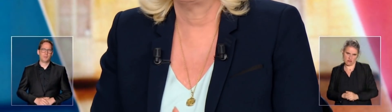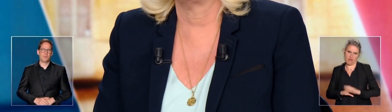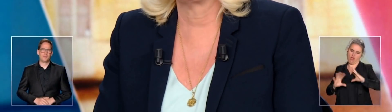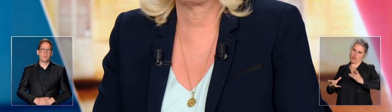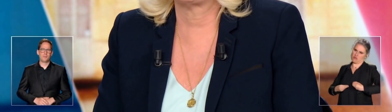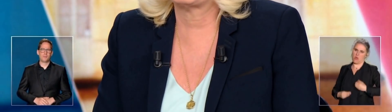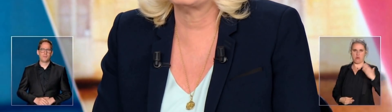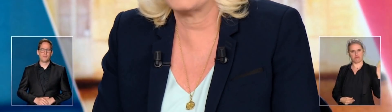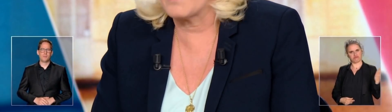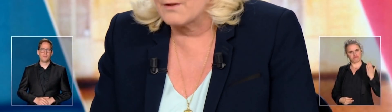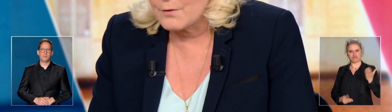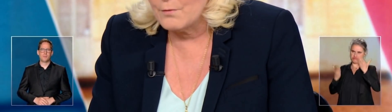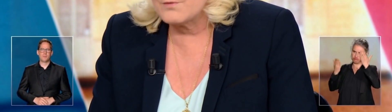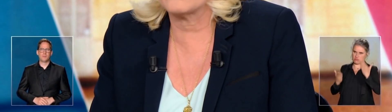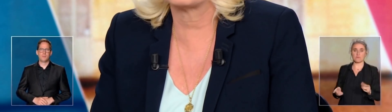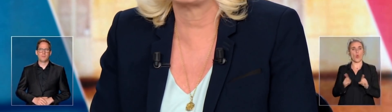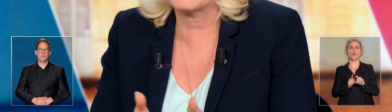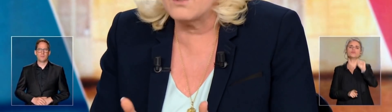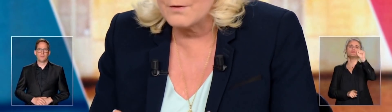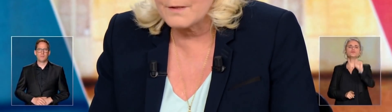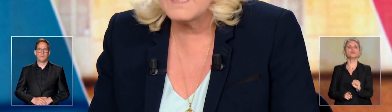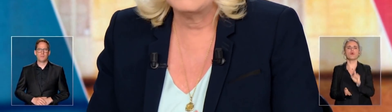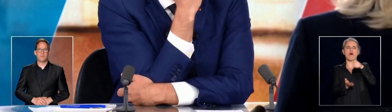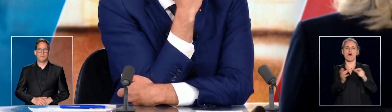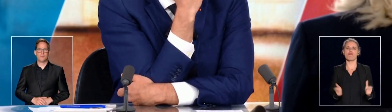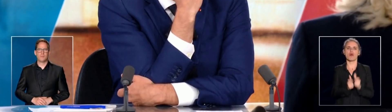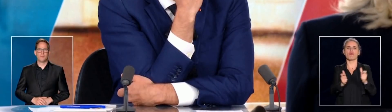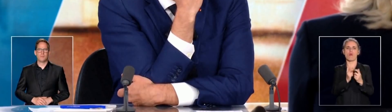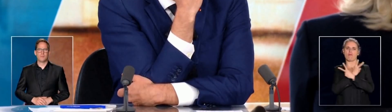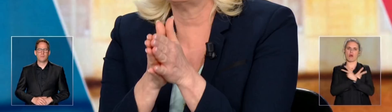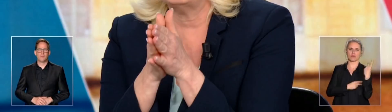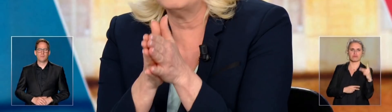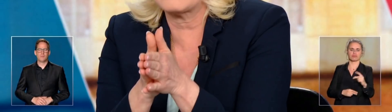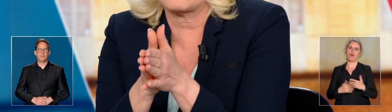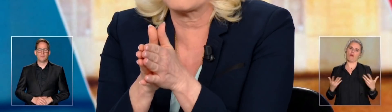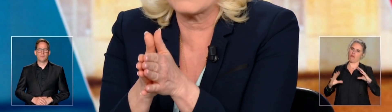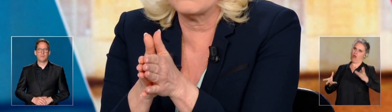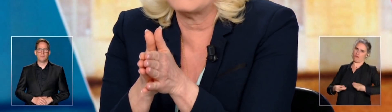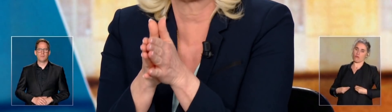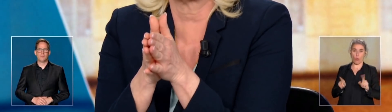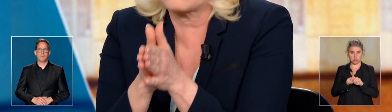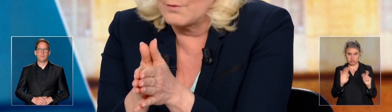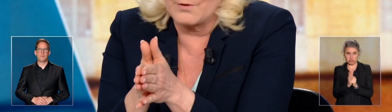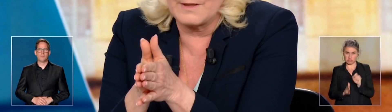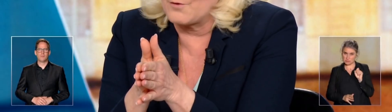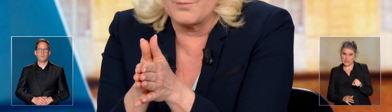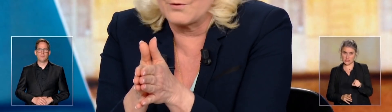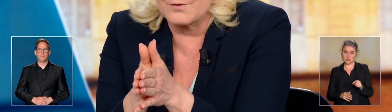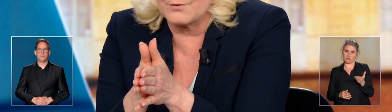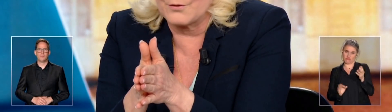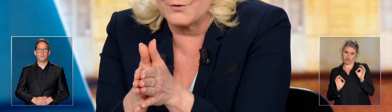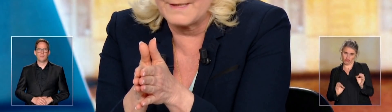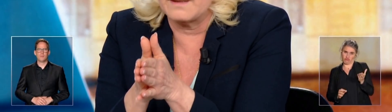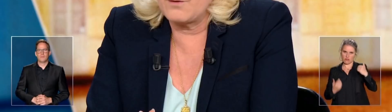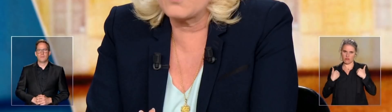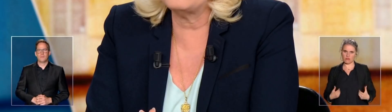monsieur poutine à brégançon sur votre lieu de vacances et vous avez d'ailleurs tenu à cette occasion exactement les propos que